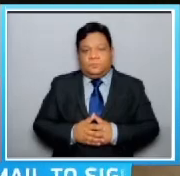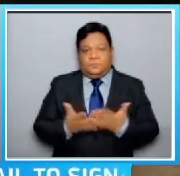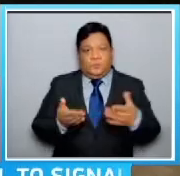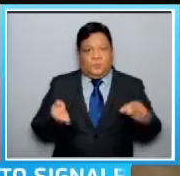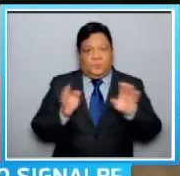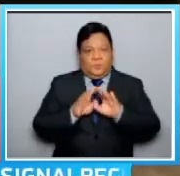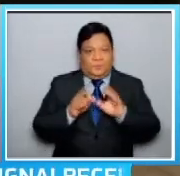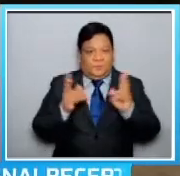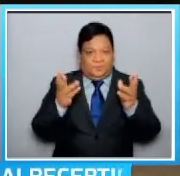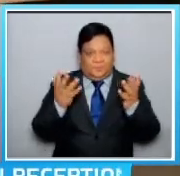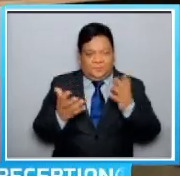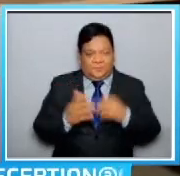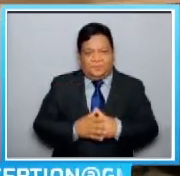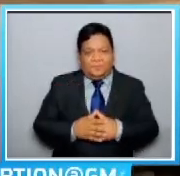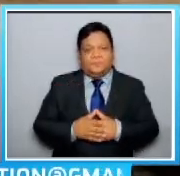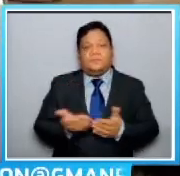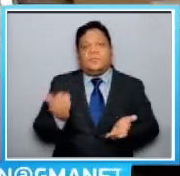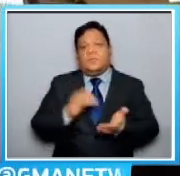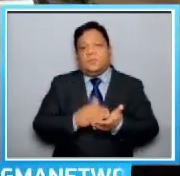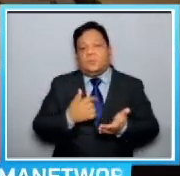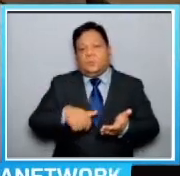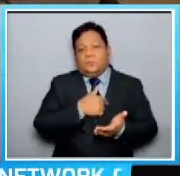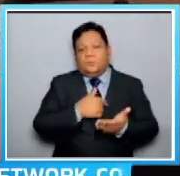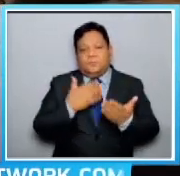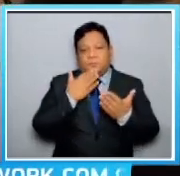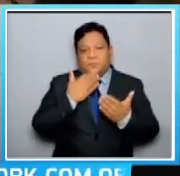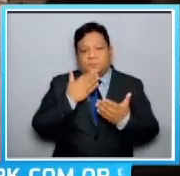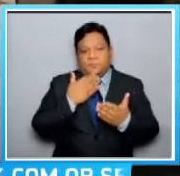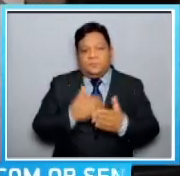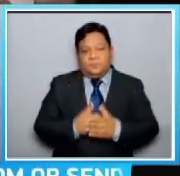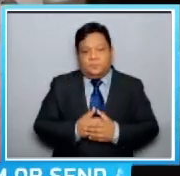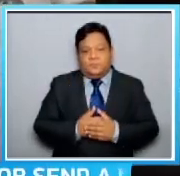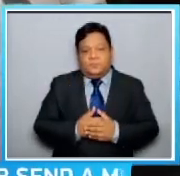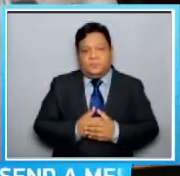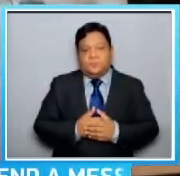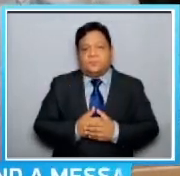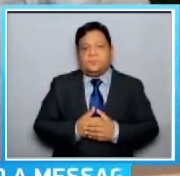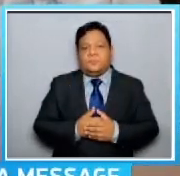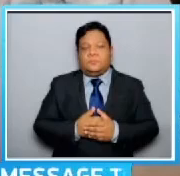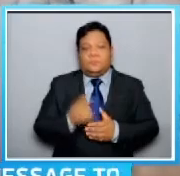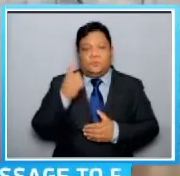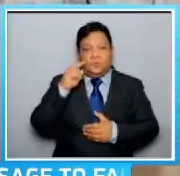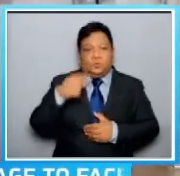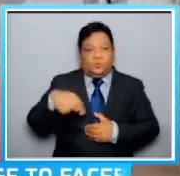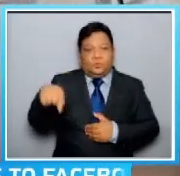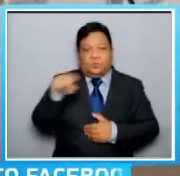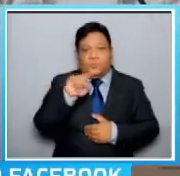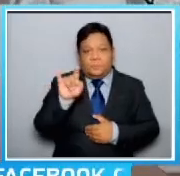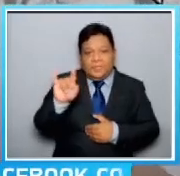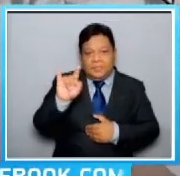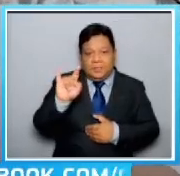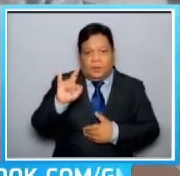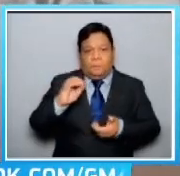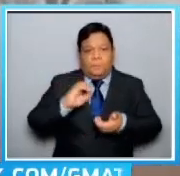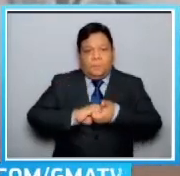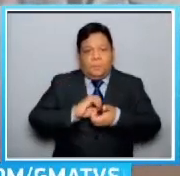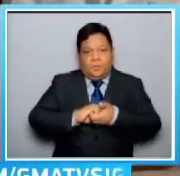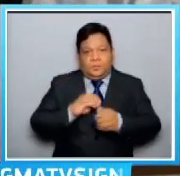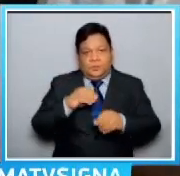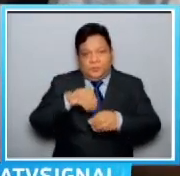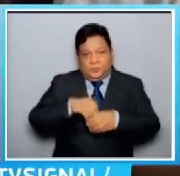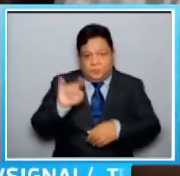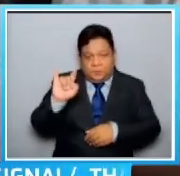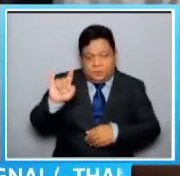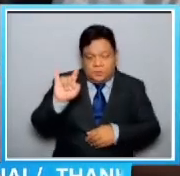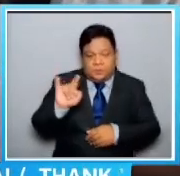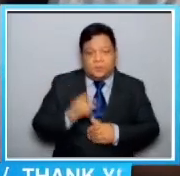muli po, papasalamat po kami sa inyo, sa mga taga-media, mga partners natin sa media.